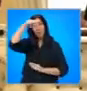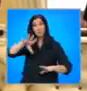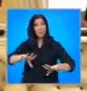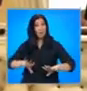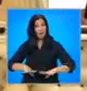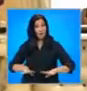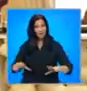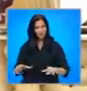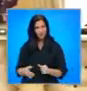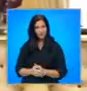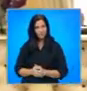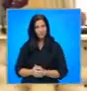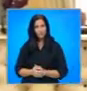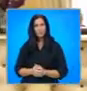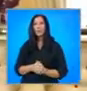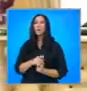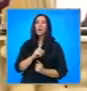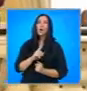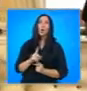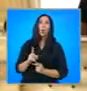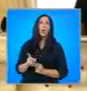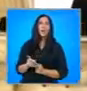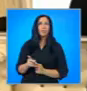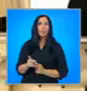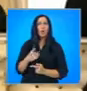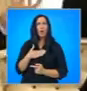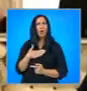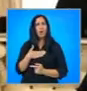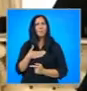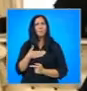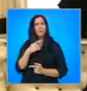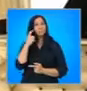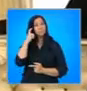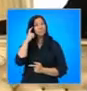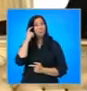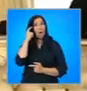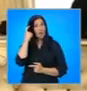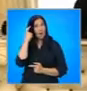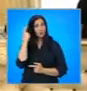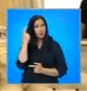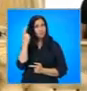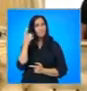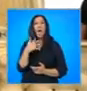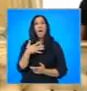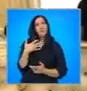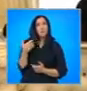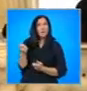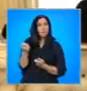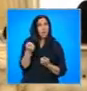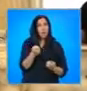граждани, които имат разум, искат да